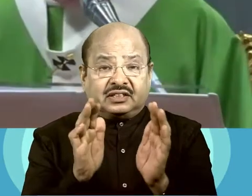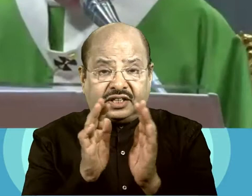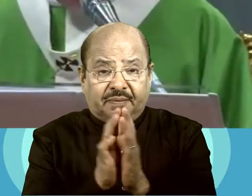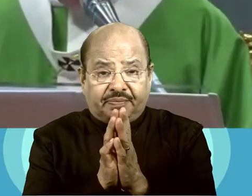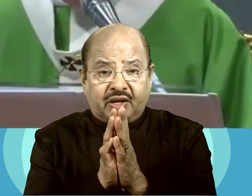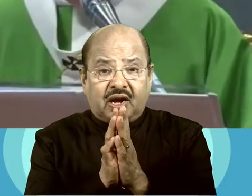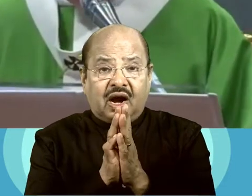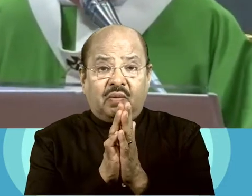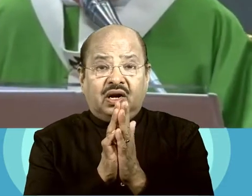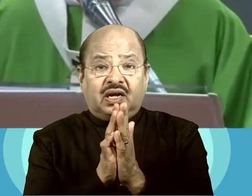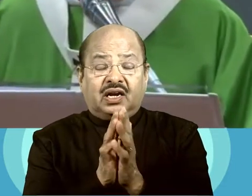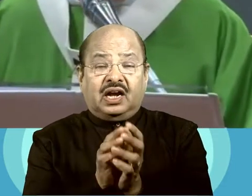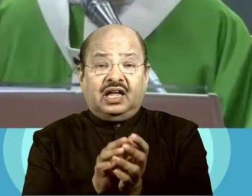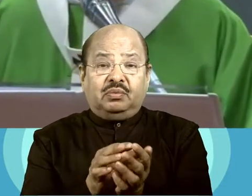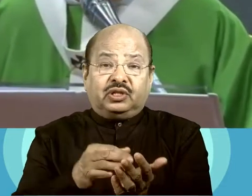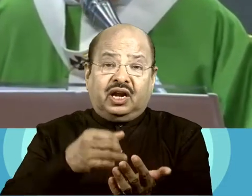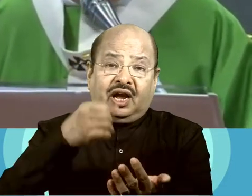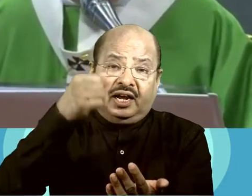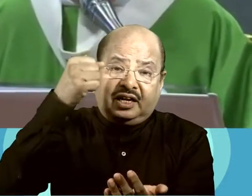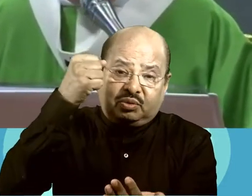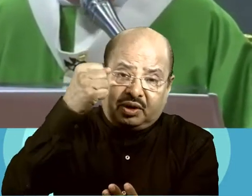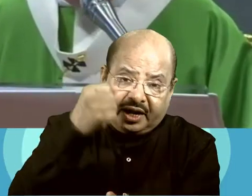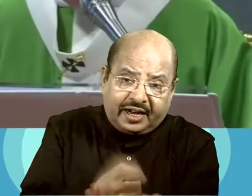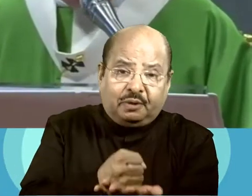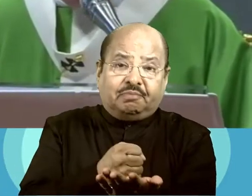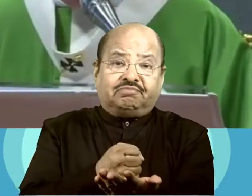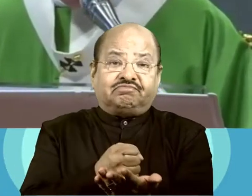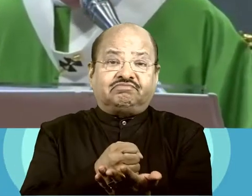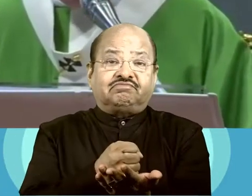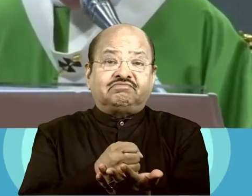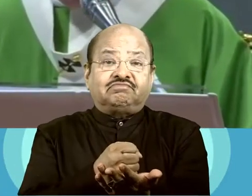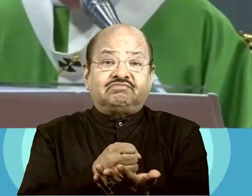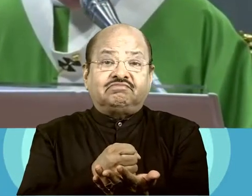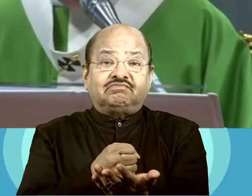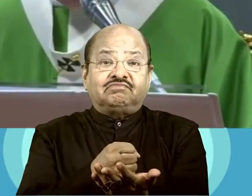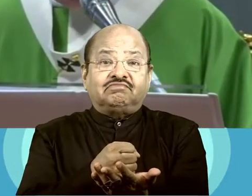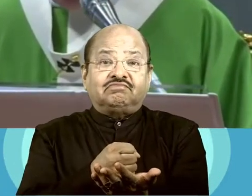സുവിശേഷത്തിൻ്റെ സത്യം അവൾക്ക് കൈമുതലായിട്ടുണ്ടെങ്കിലും